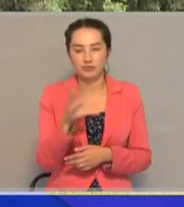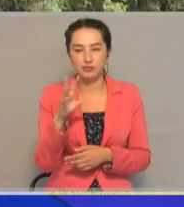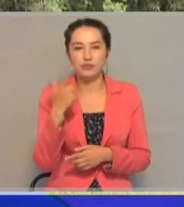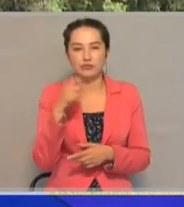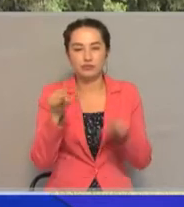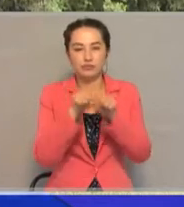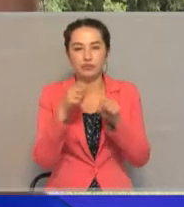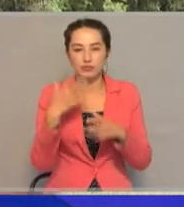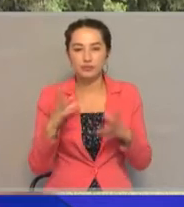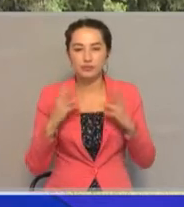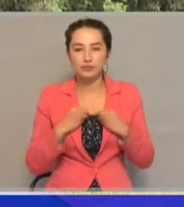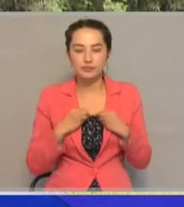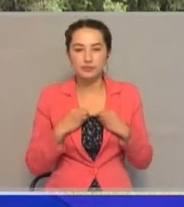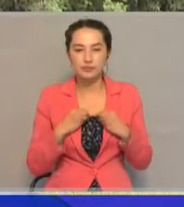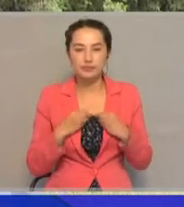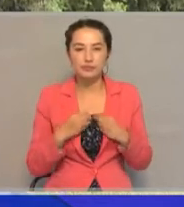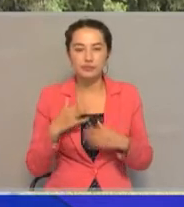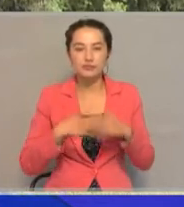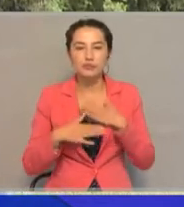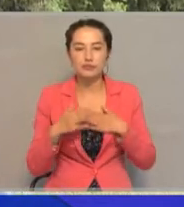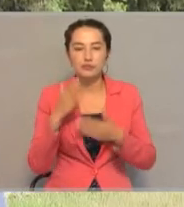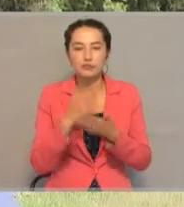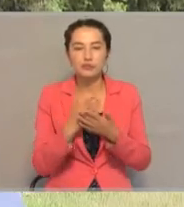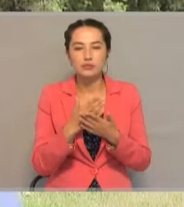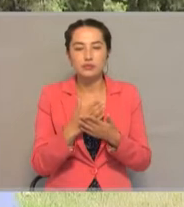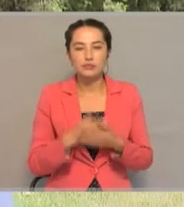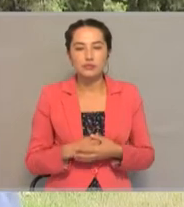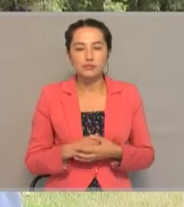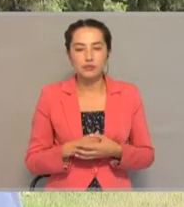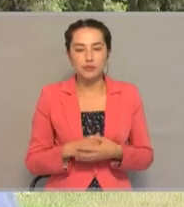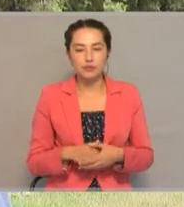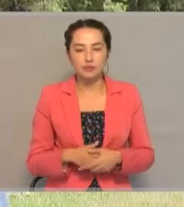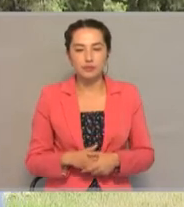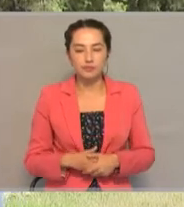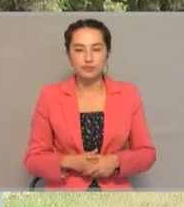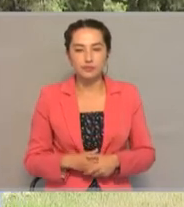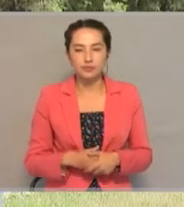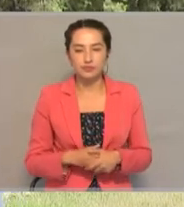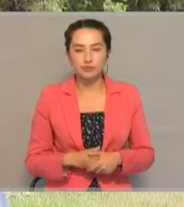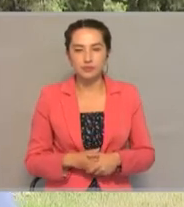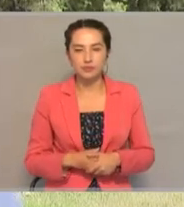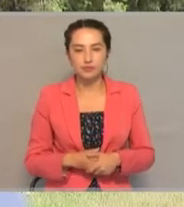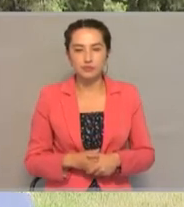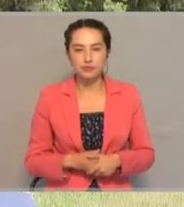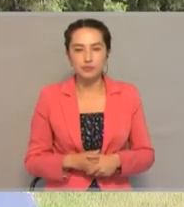ішінің ғой. Үндемесең жатады, осы уақытқа дейін 9 күннен бері жатқан, тағы бір күн шыдармыз, 10 күн жатасылайық деген әңгіме болады ол.